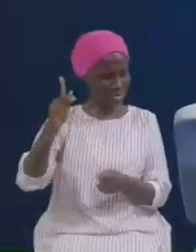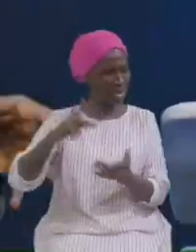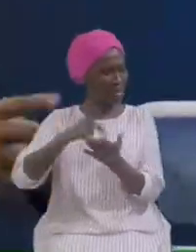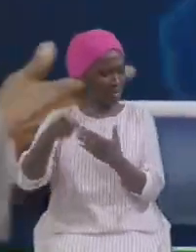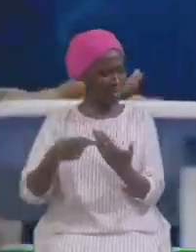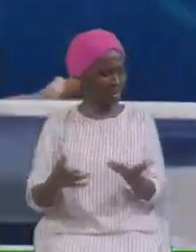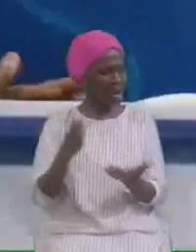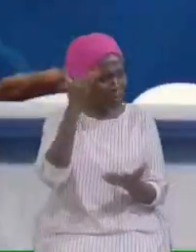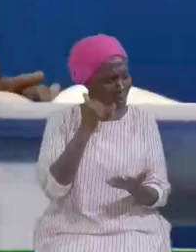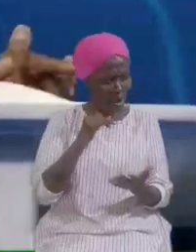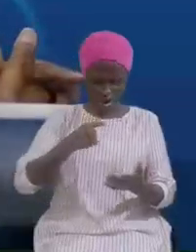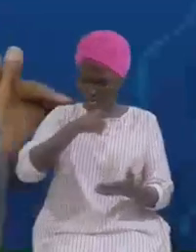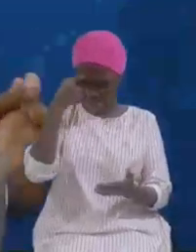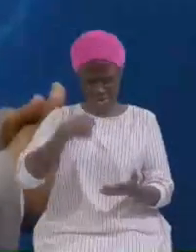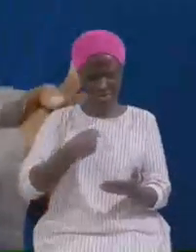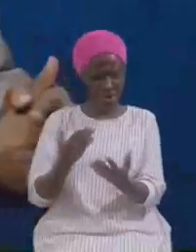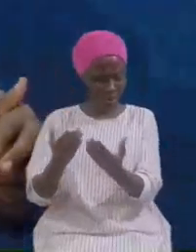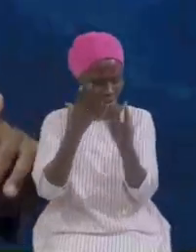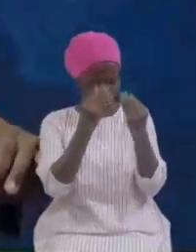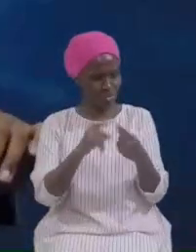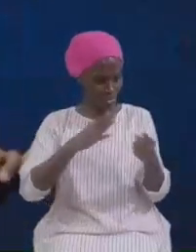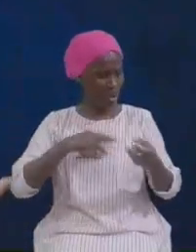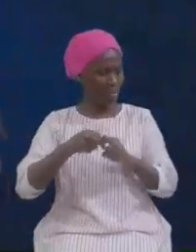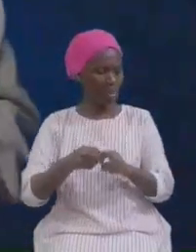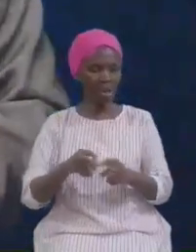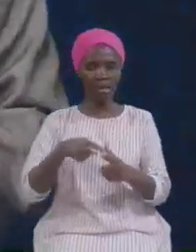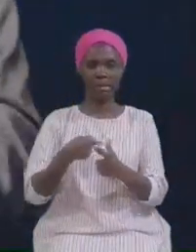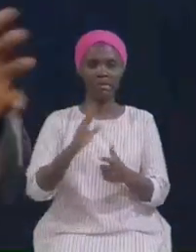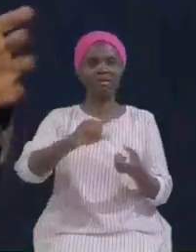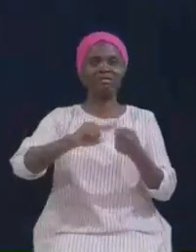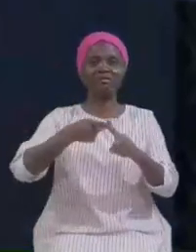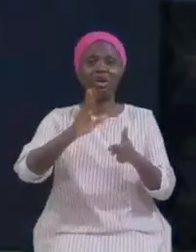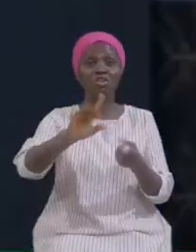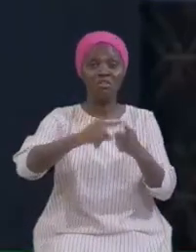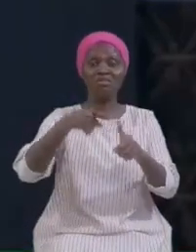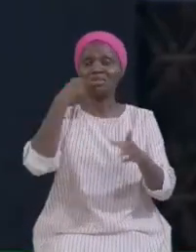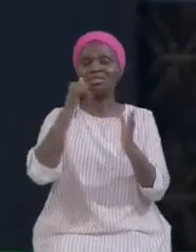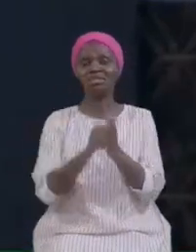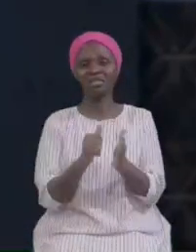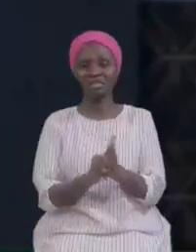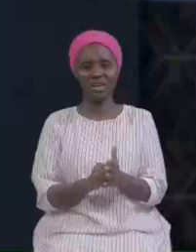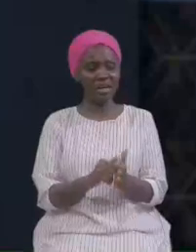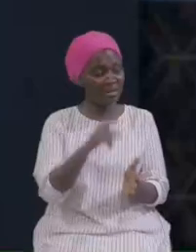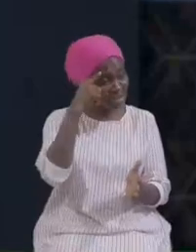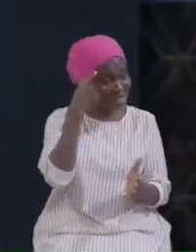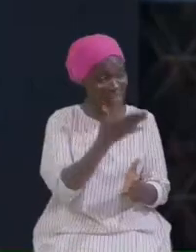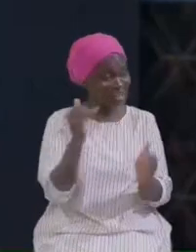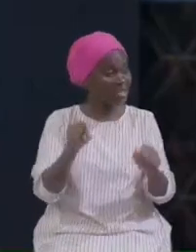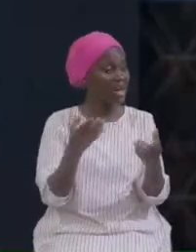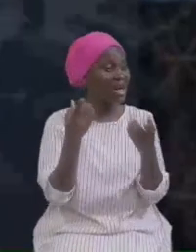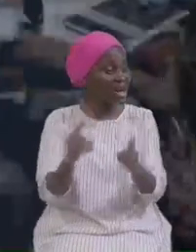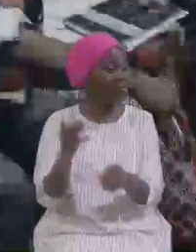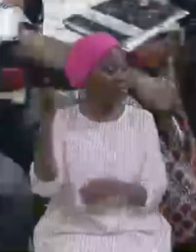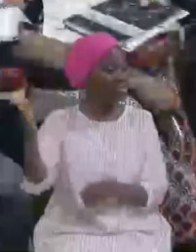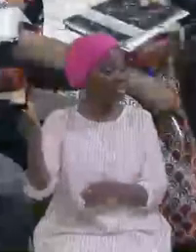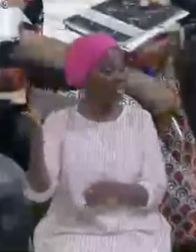allé chercher la solution à mon problème. Et ton voisin dit, ah, tu penses que parmi tous les gens là, toi tu penses que quelque chose peut t'arriver.